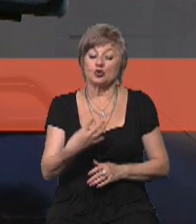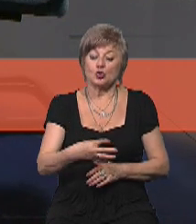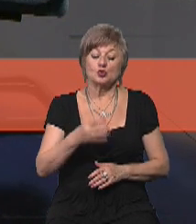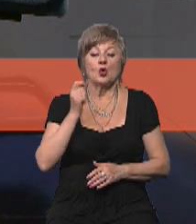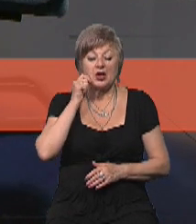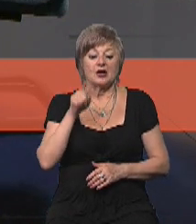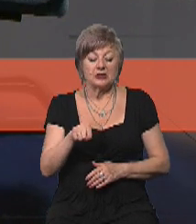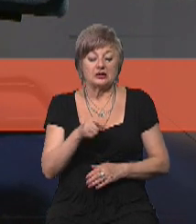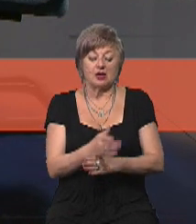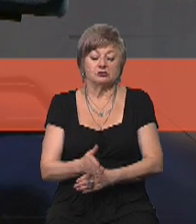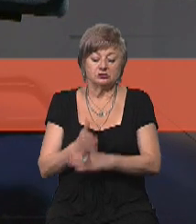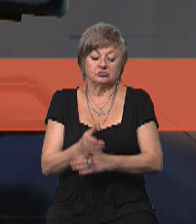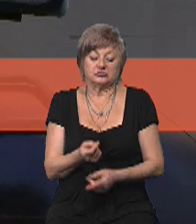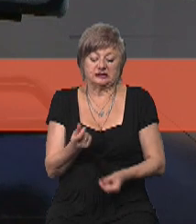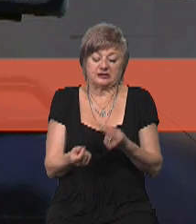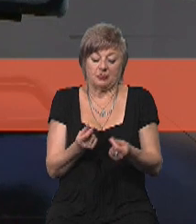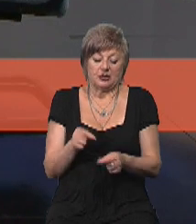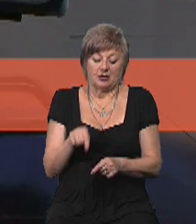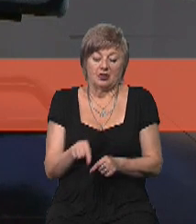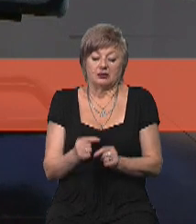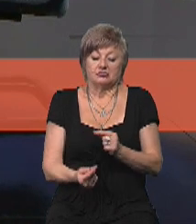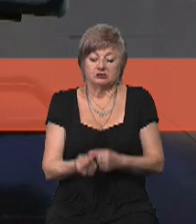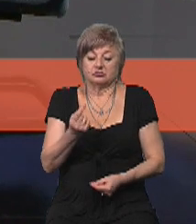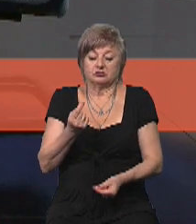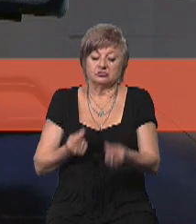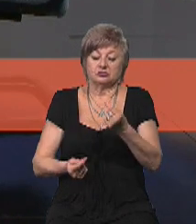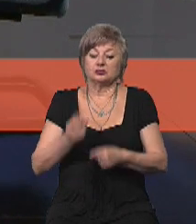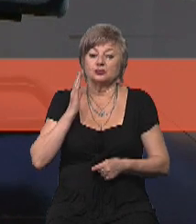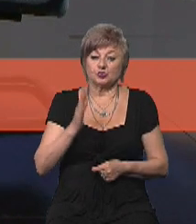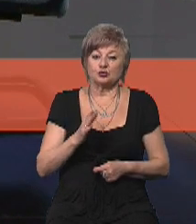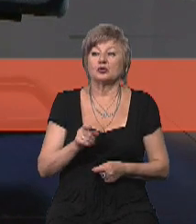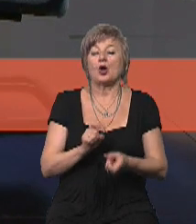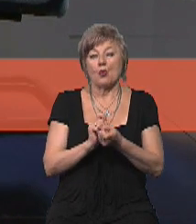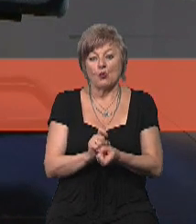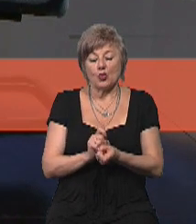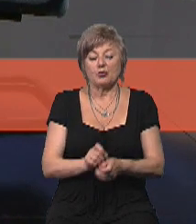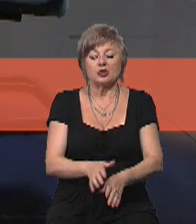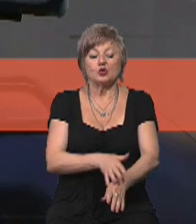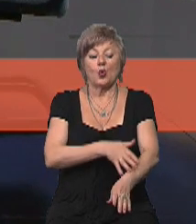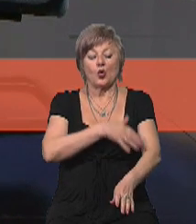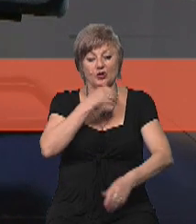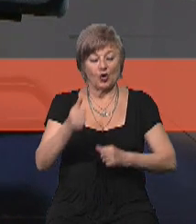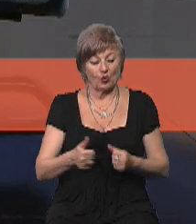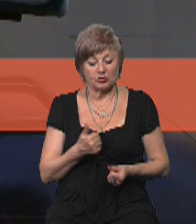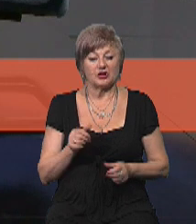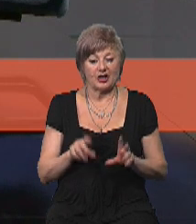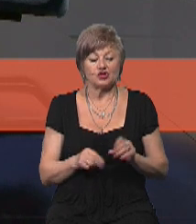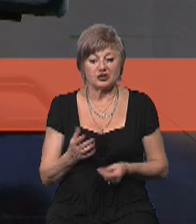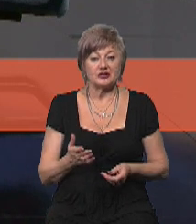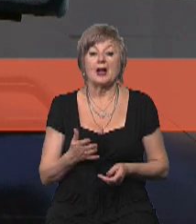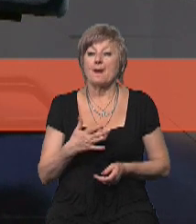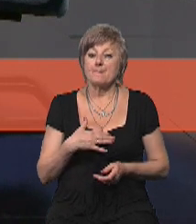лет там будут храниться семена, которые будут давать ростки. Это борьба, которая рассчитана на долгие годы. И мы говорим не о том, что